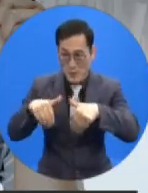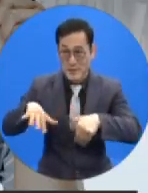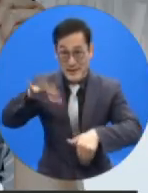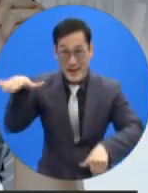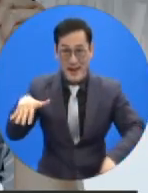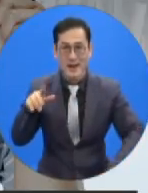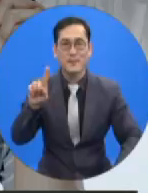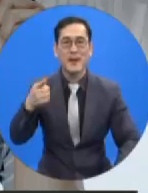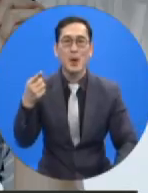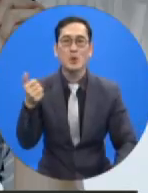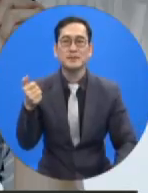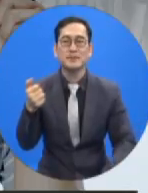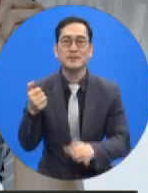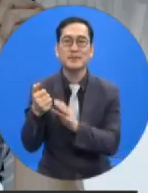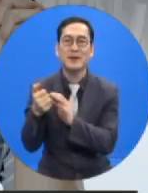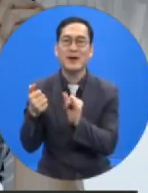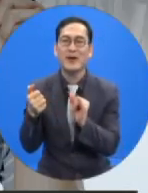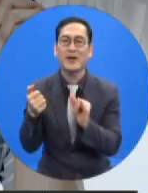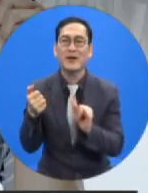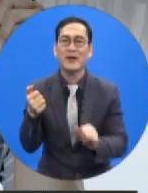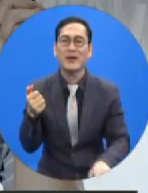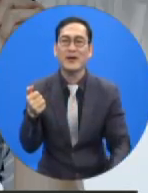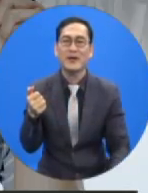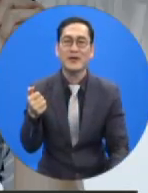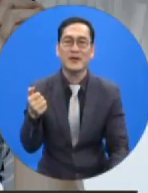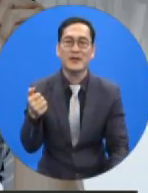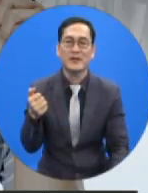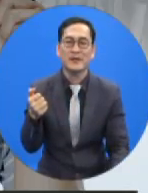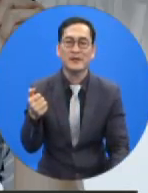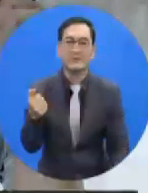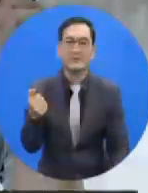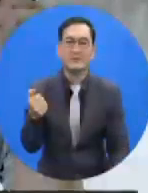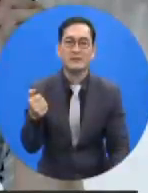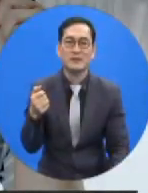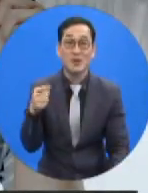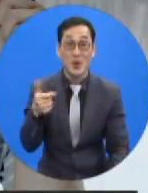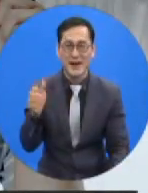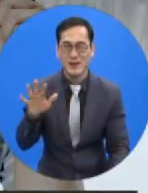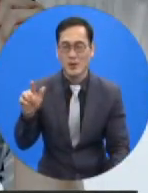서울특별시 강남구청에서는 전수조사할 예정이고요.